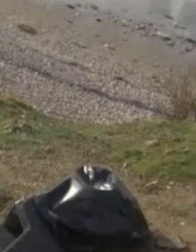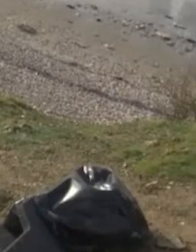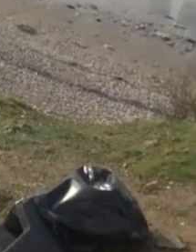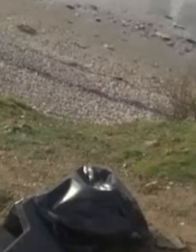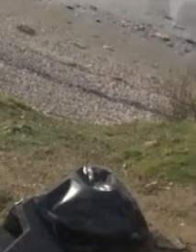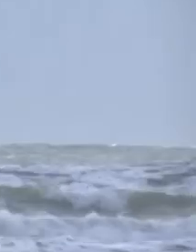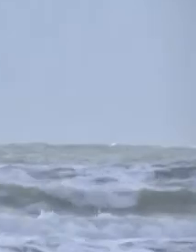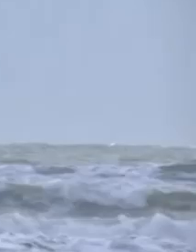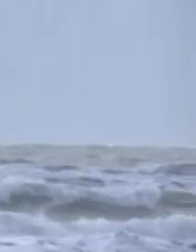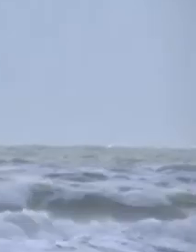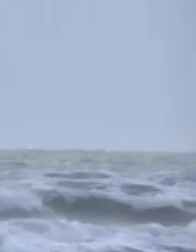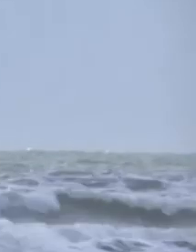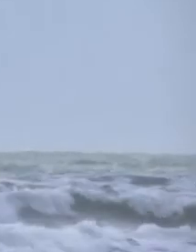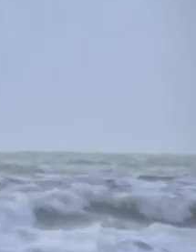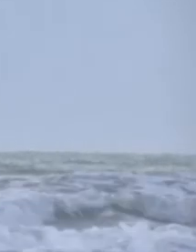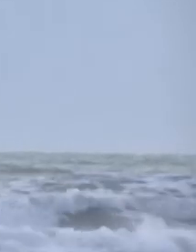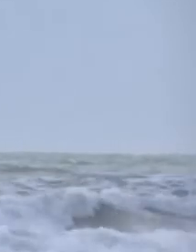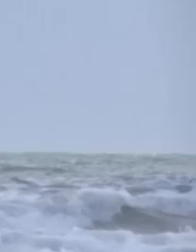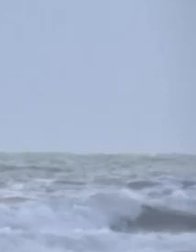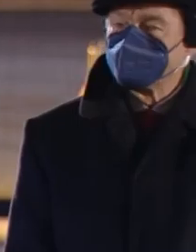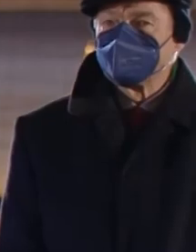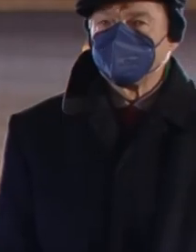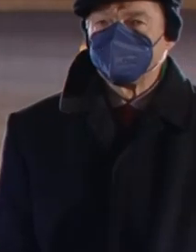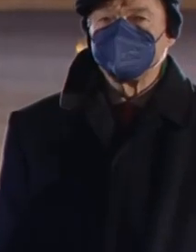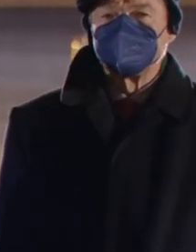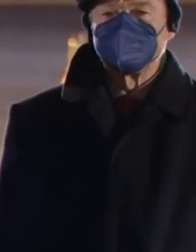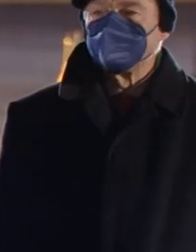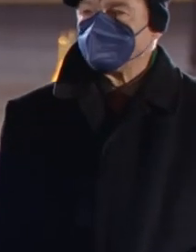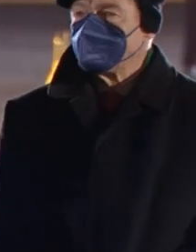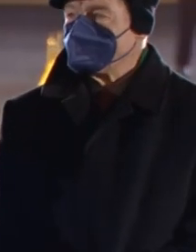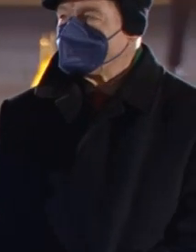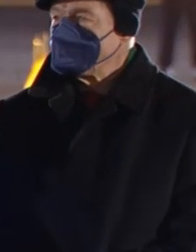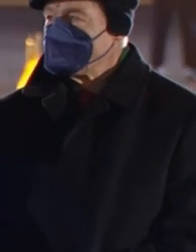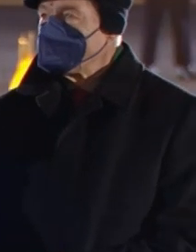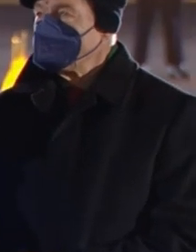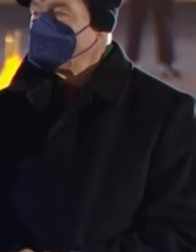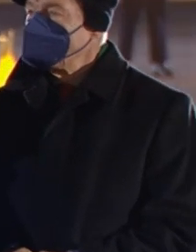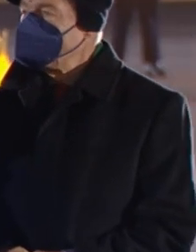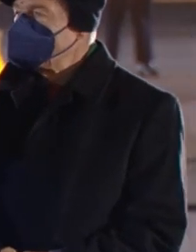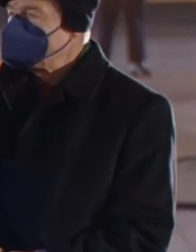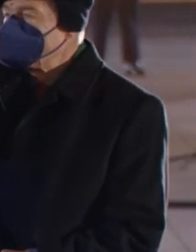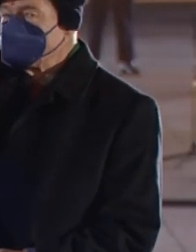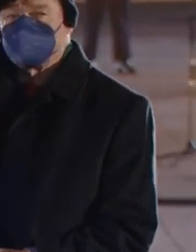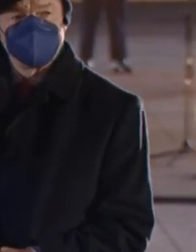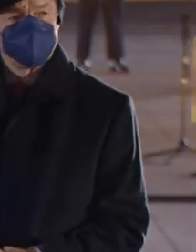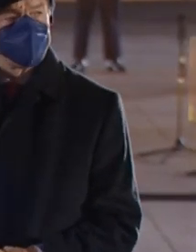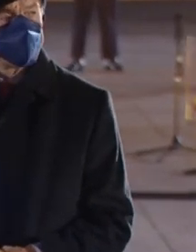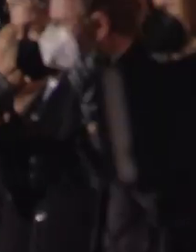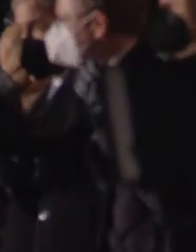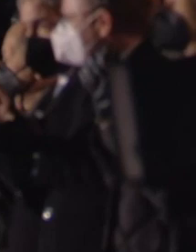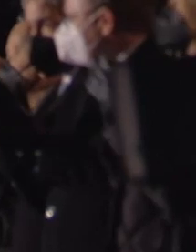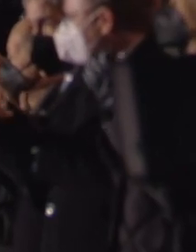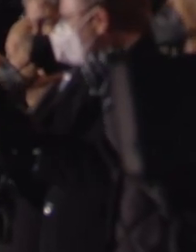i koliko je ovaj spor posljedica Brexita. I na kraju o nasljeđu Angele Merkel. Kako će svijeti Njemci